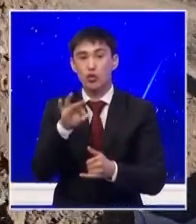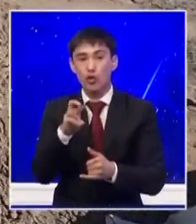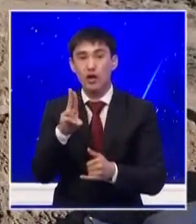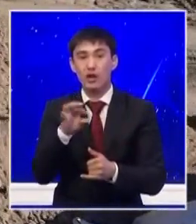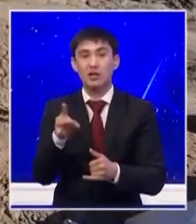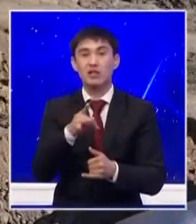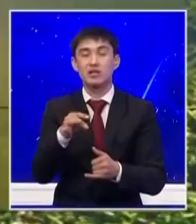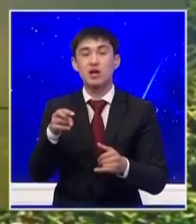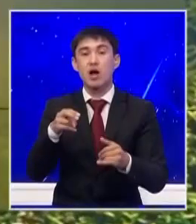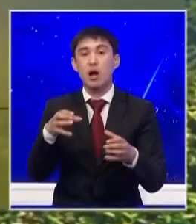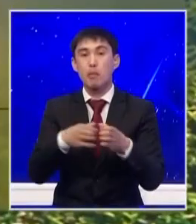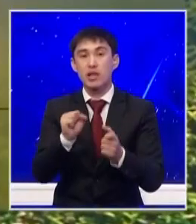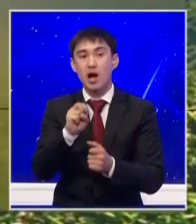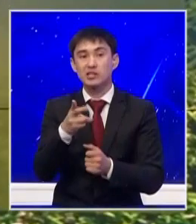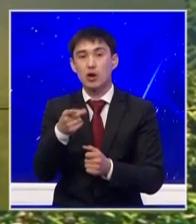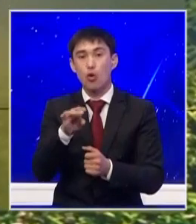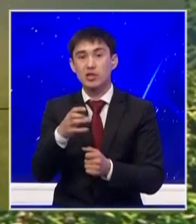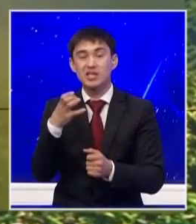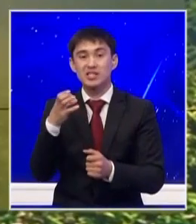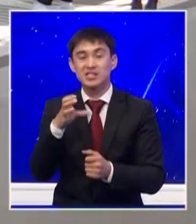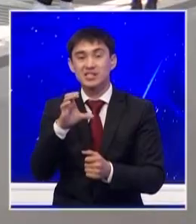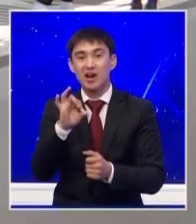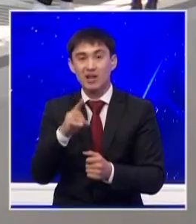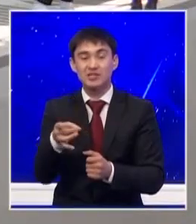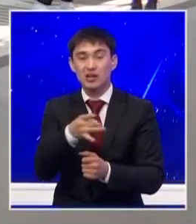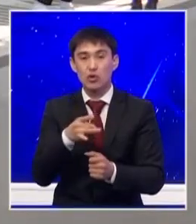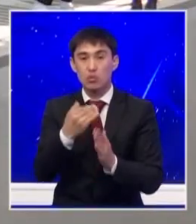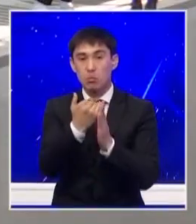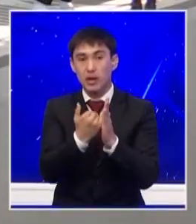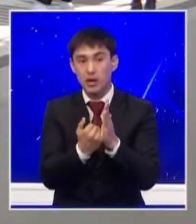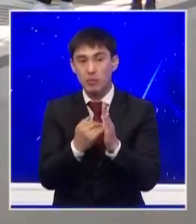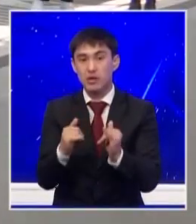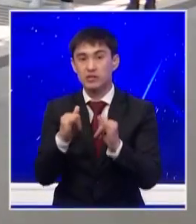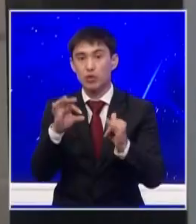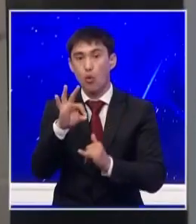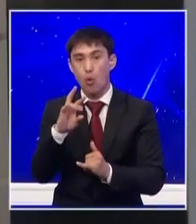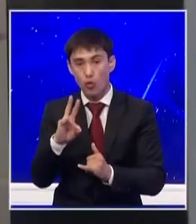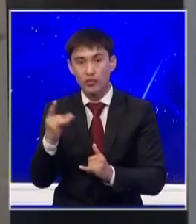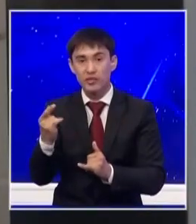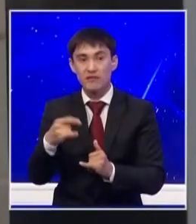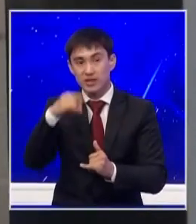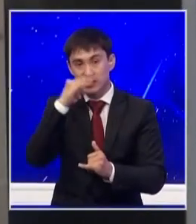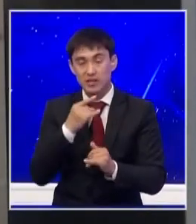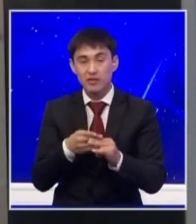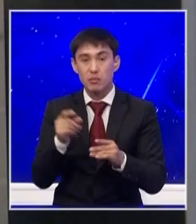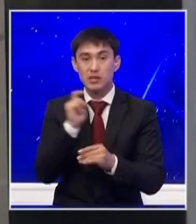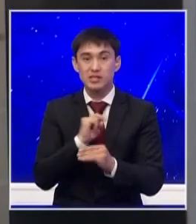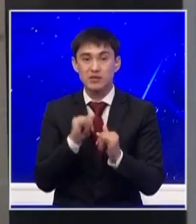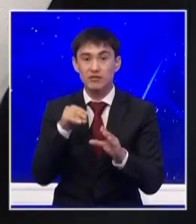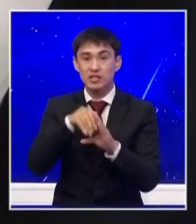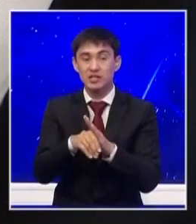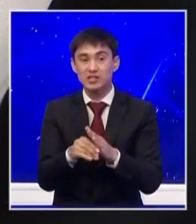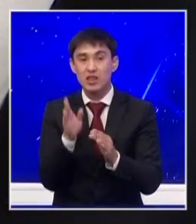скаратальского и компания Азия гол и саркандского районов благодаря программе развития ООН в Казахстане в этом хозяйстве внедряется